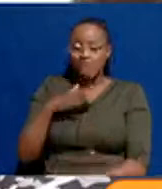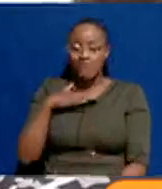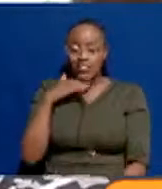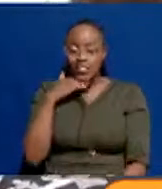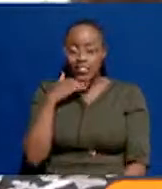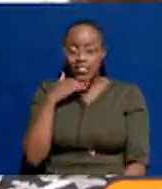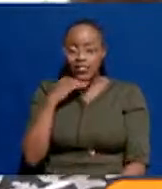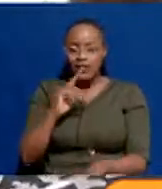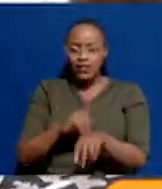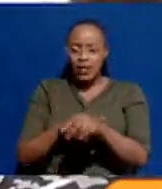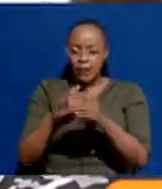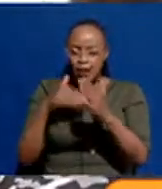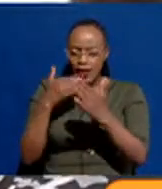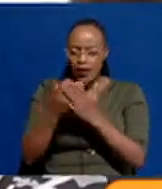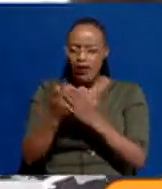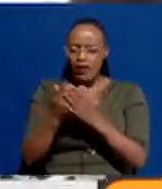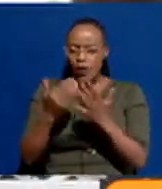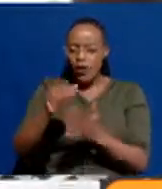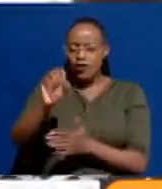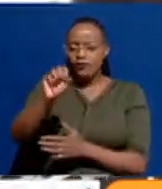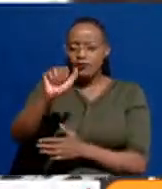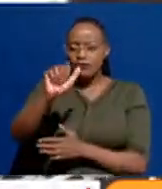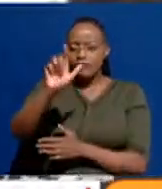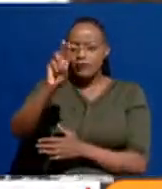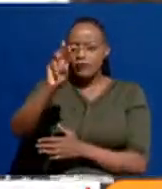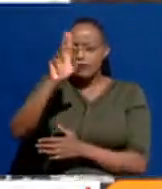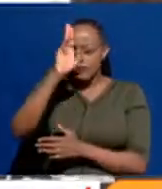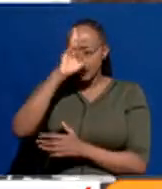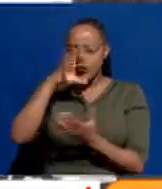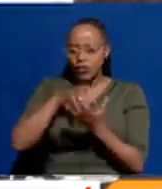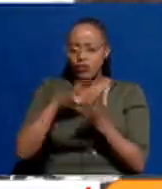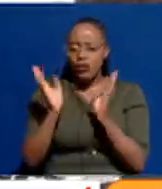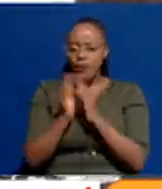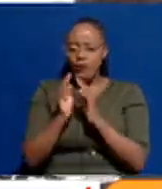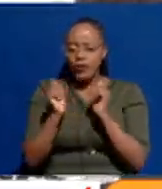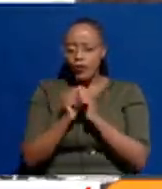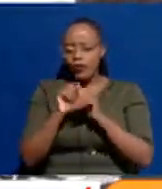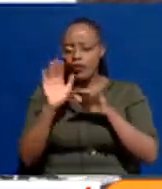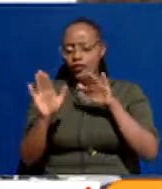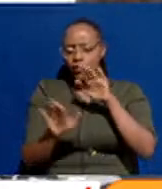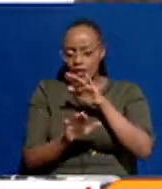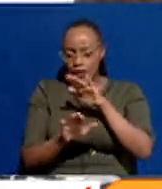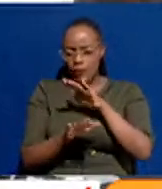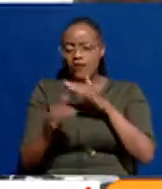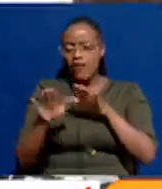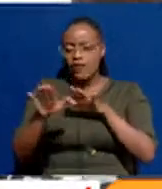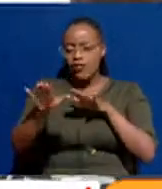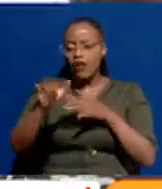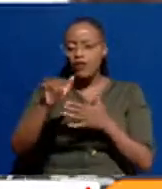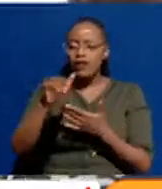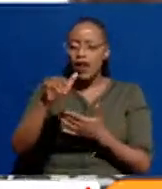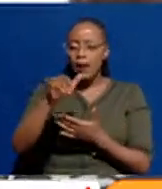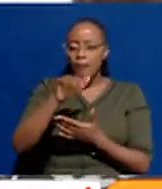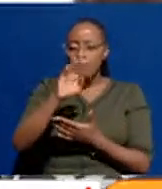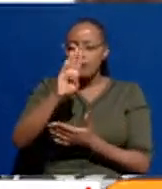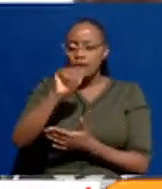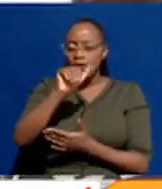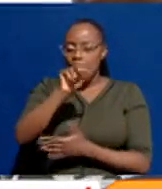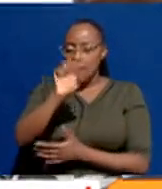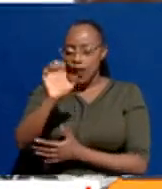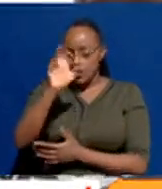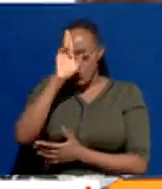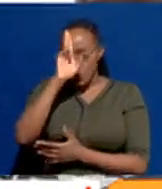jana nilipofika katika kituo cha Salama, niliweza kutana na mdogo wa traffic base,